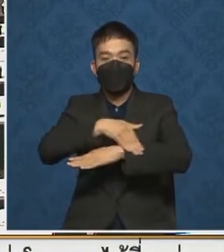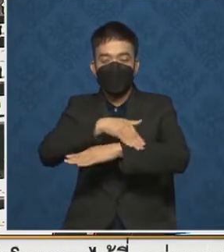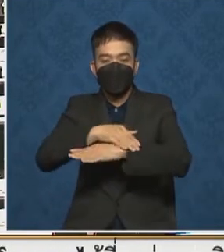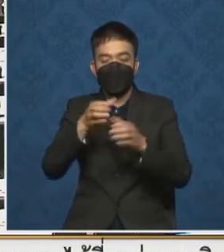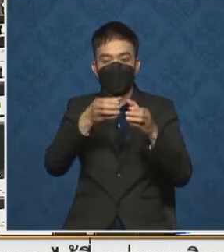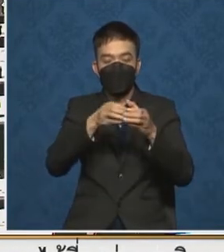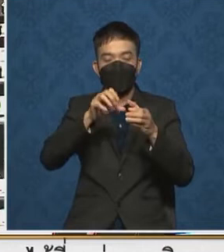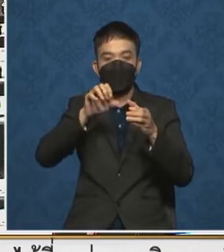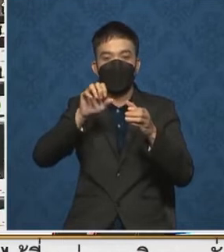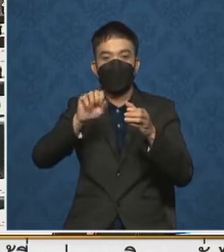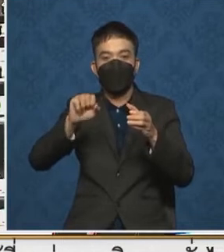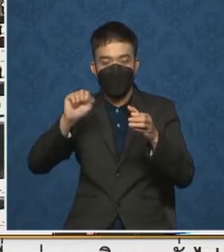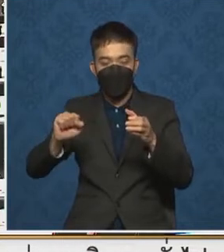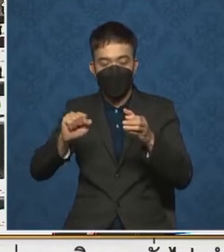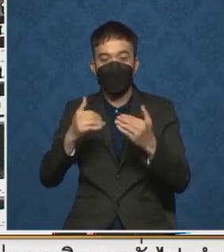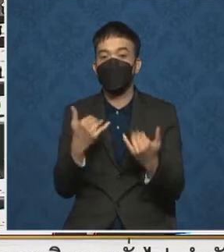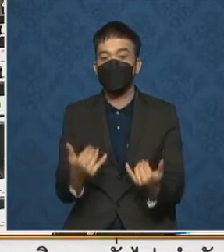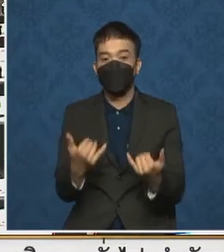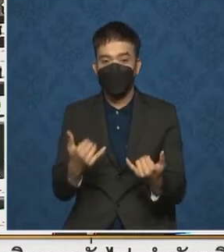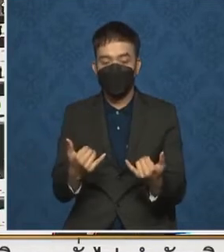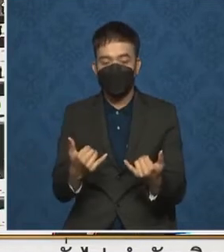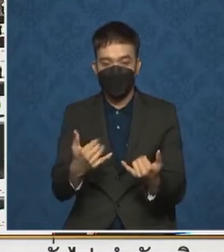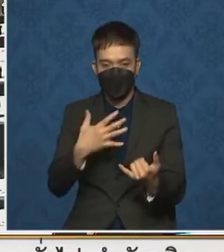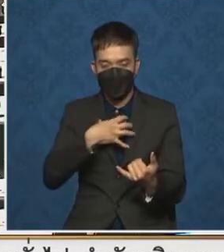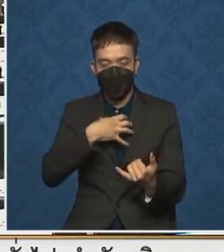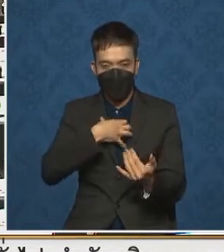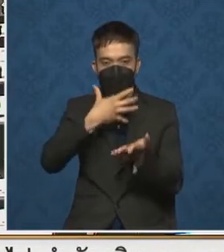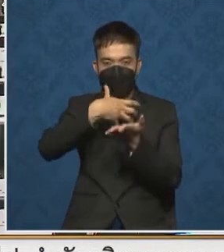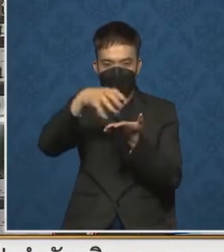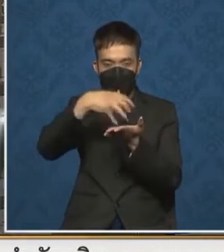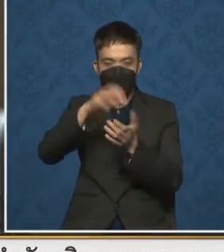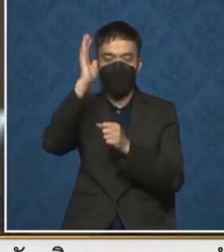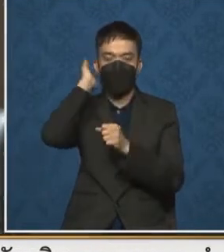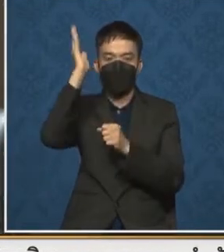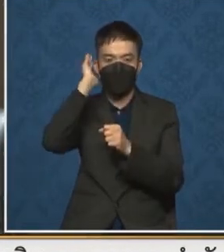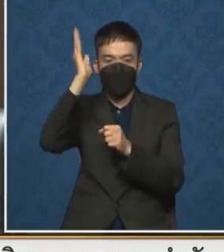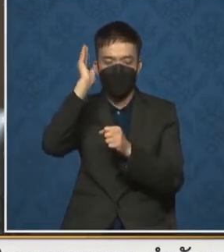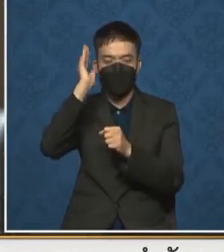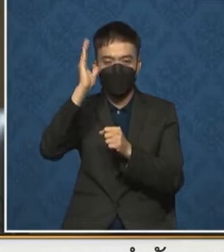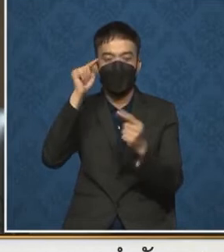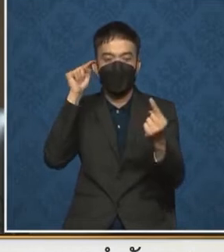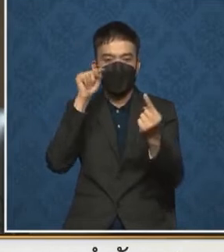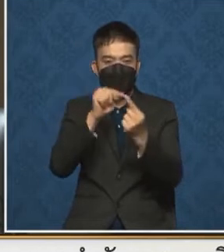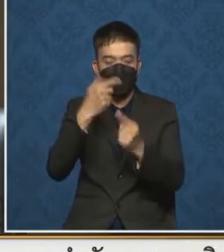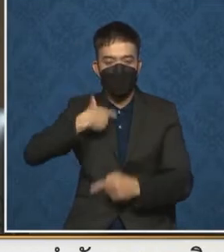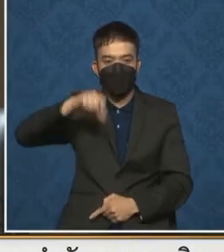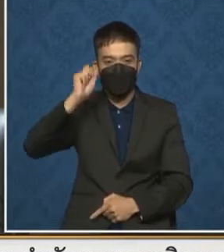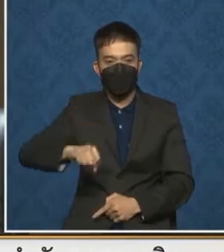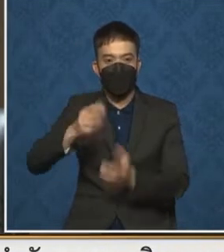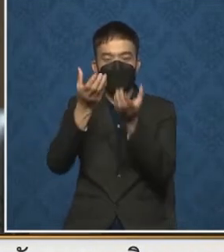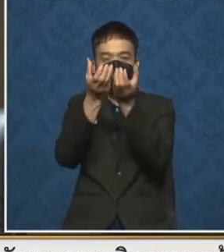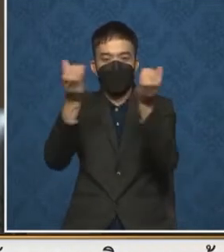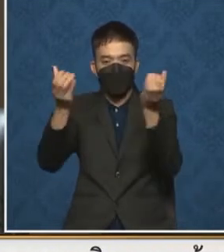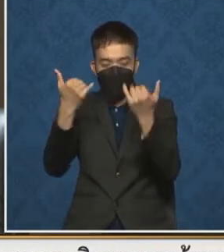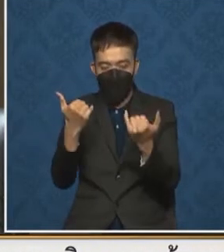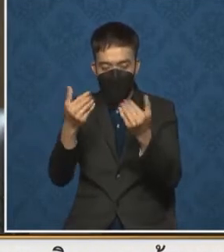ภักปัชาติวนนี้ผมขอมีส่วรวมในการนภิปลายสารรับนูนที่มารายงานประ